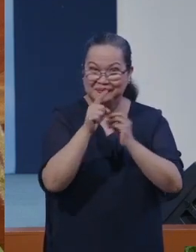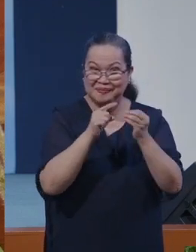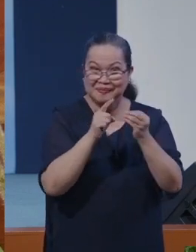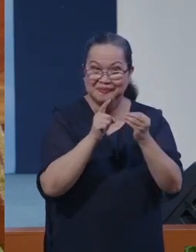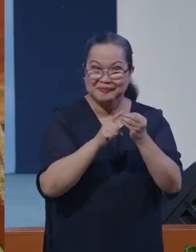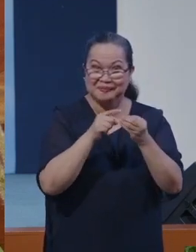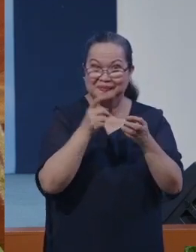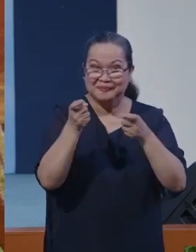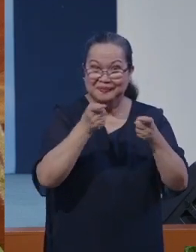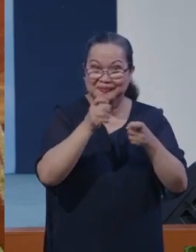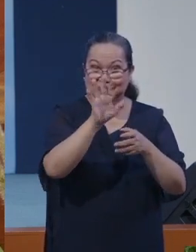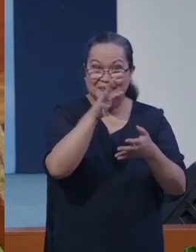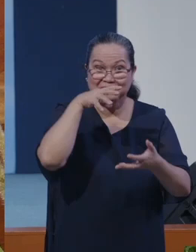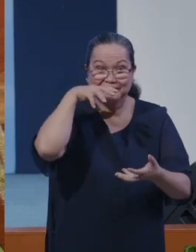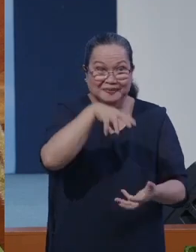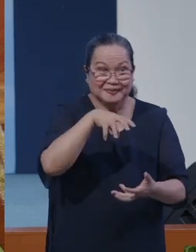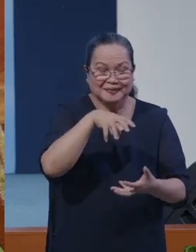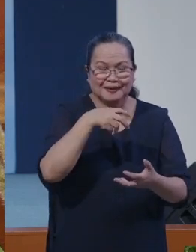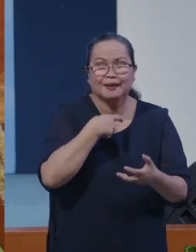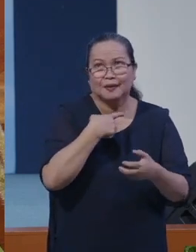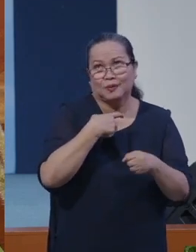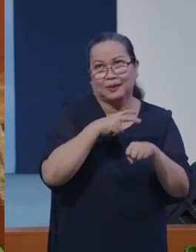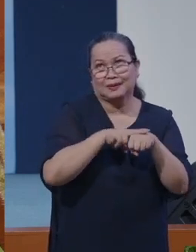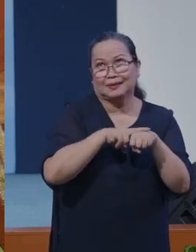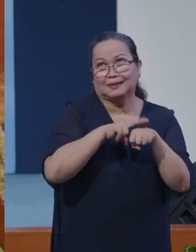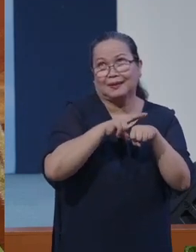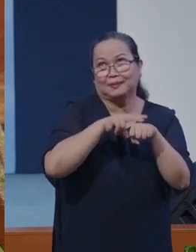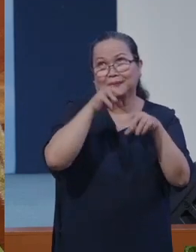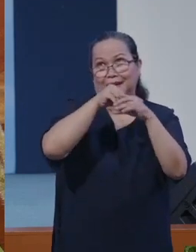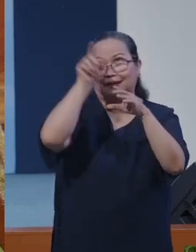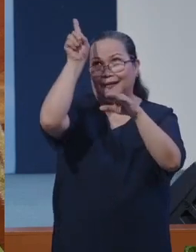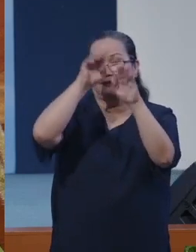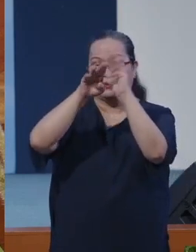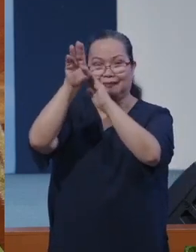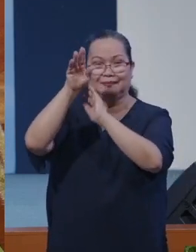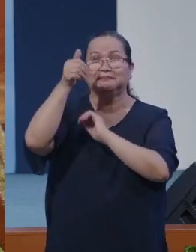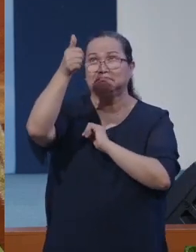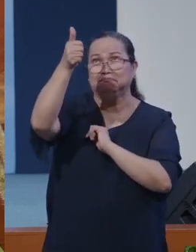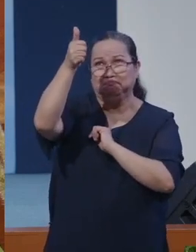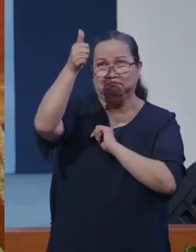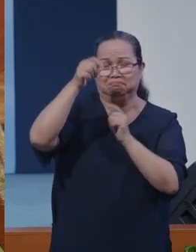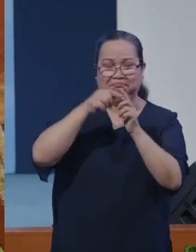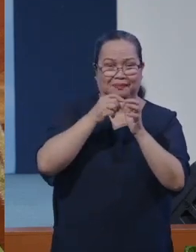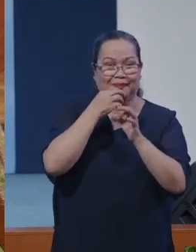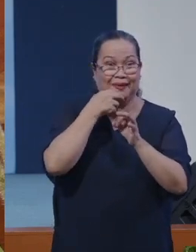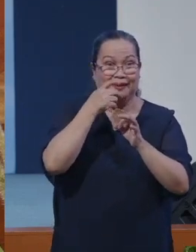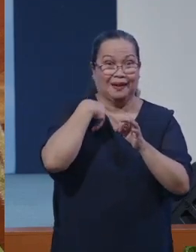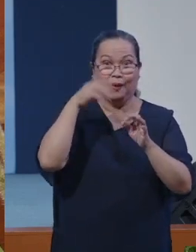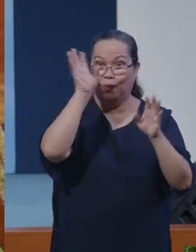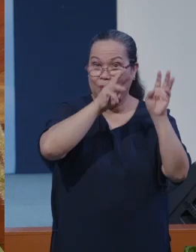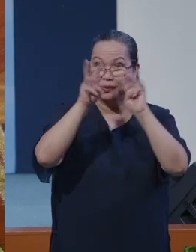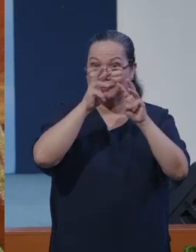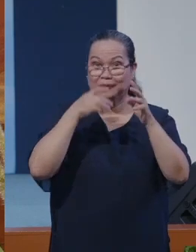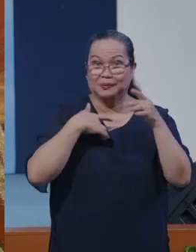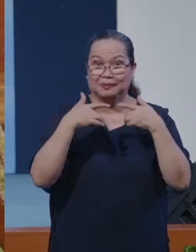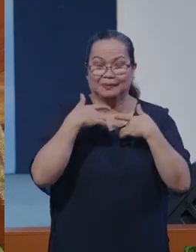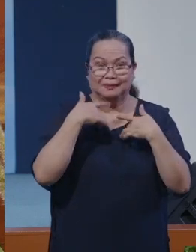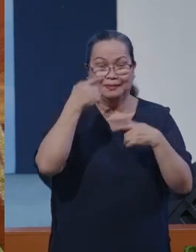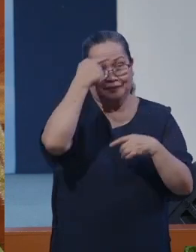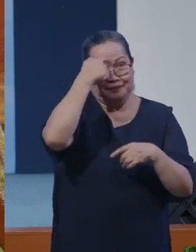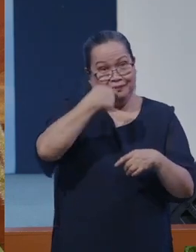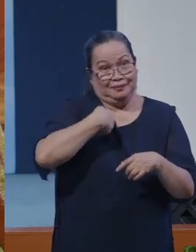aming kayamanan. Gusto na namin mag-ipon sa kalangitan. O sige, Pastor, hindi na kami mag-worry sapagkat